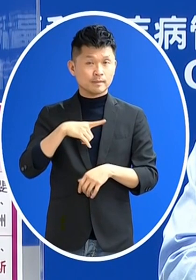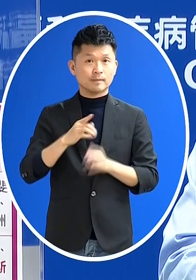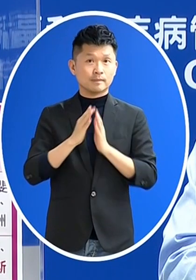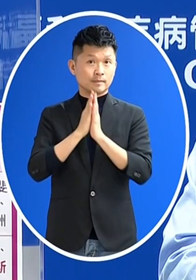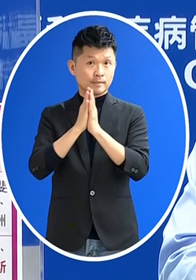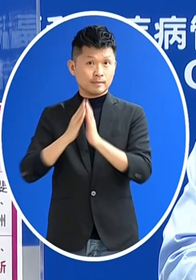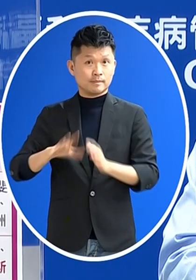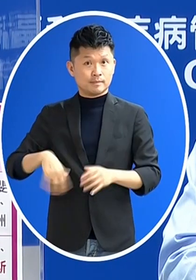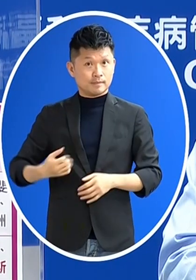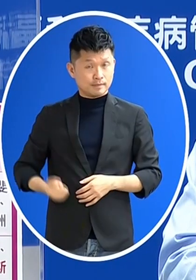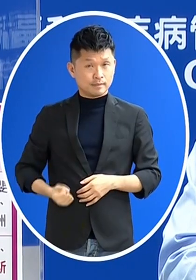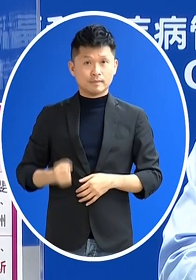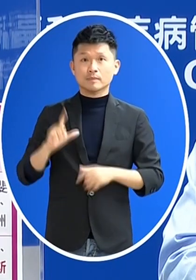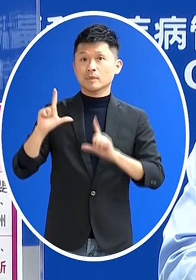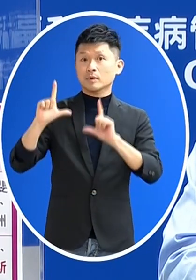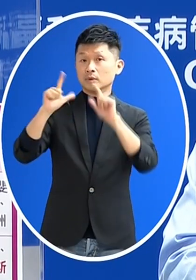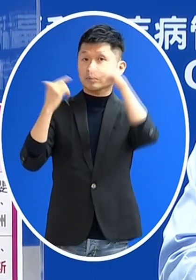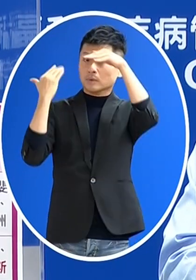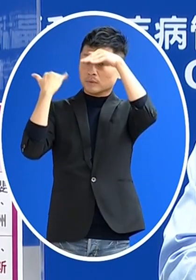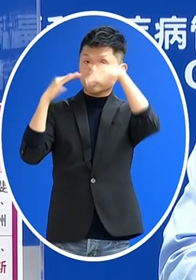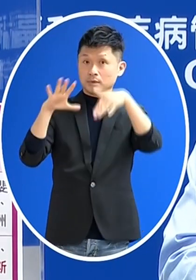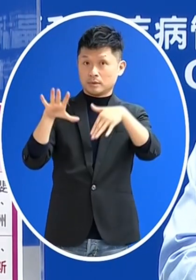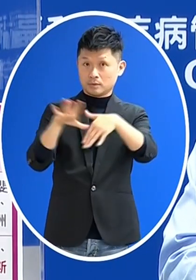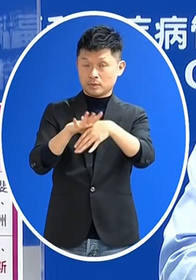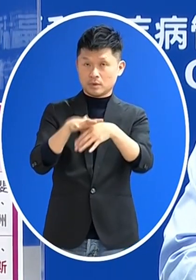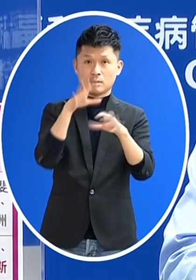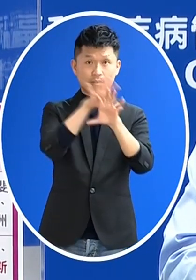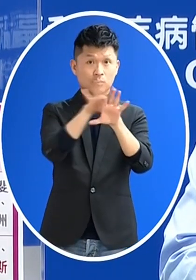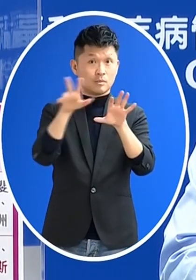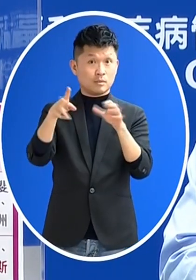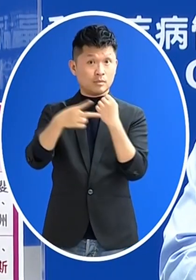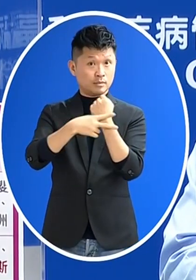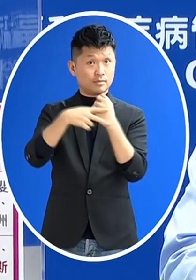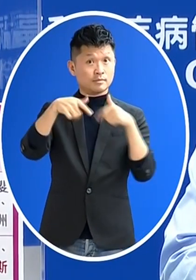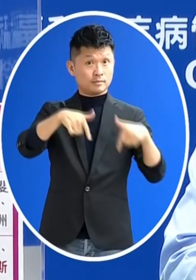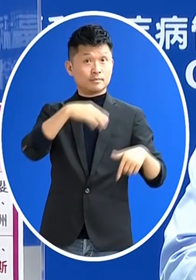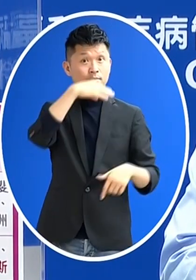香港、东帝汶、摩里西斯。